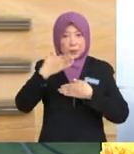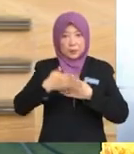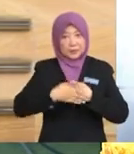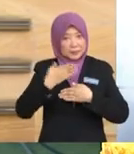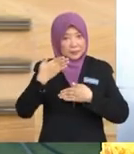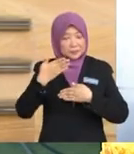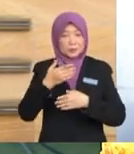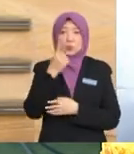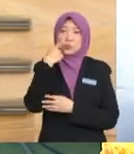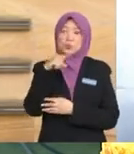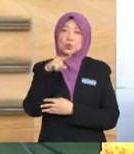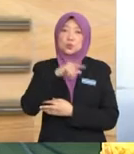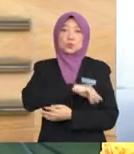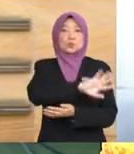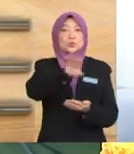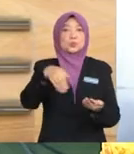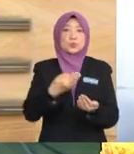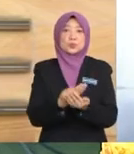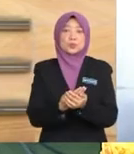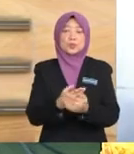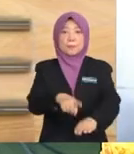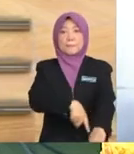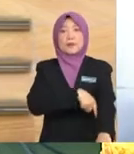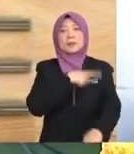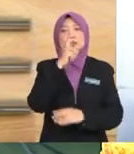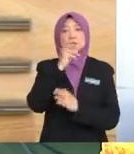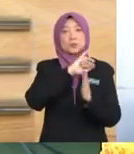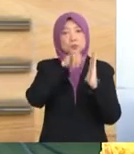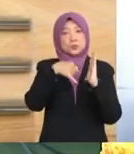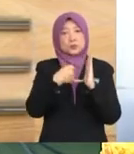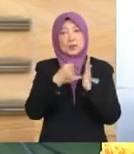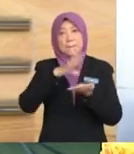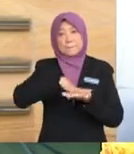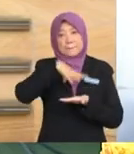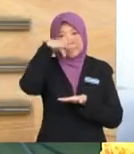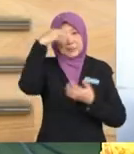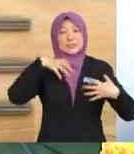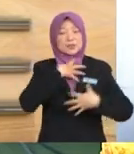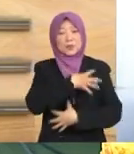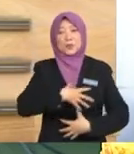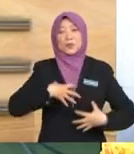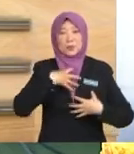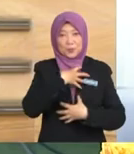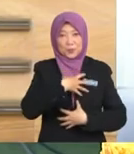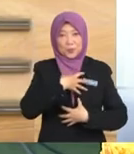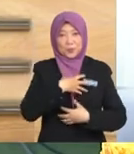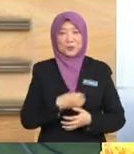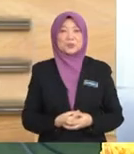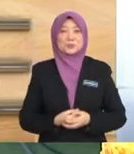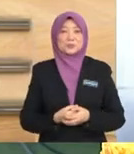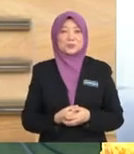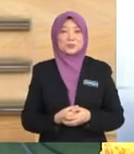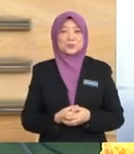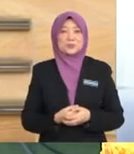cikgu, untuk mereka semua sepanjang 1 jam ini dengan pembelajaran yang menyeronokkan. Baiklah, boleh